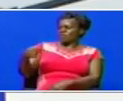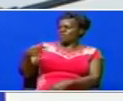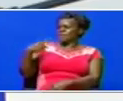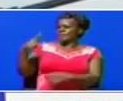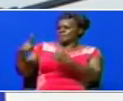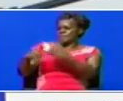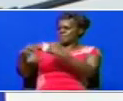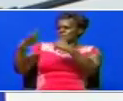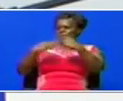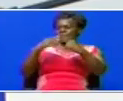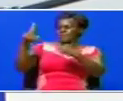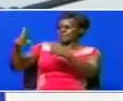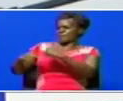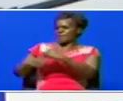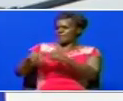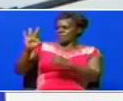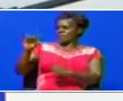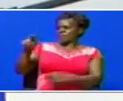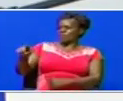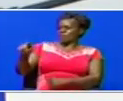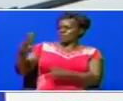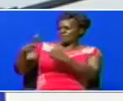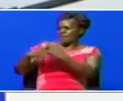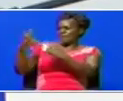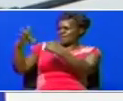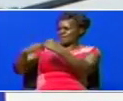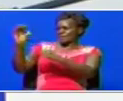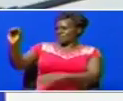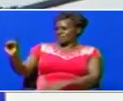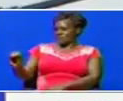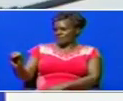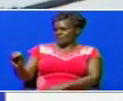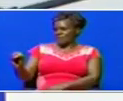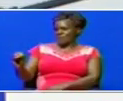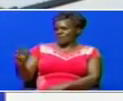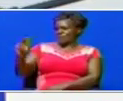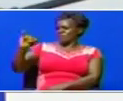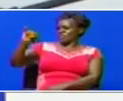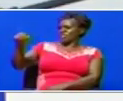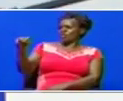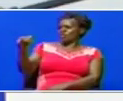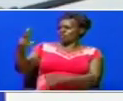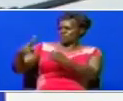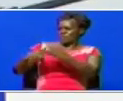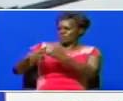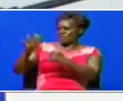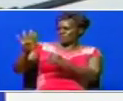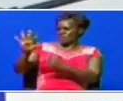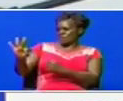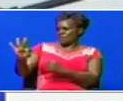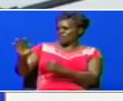4,686, that's 3.95%. Shakalaka Jirongo,